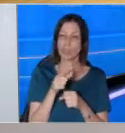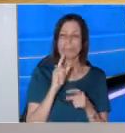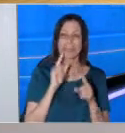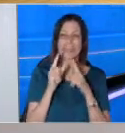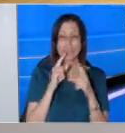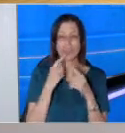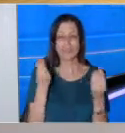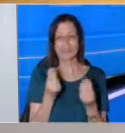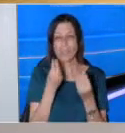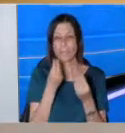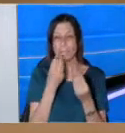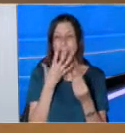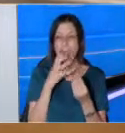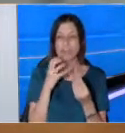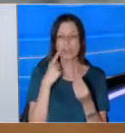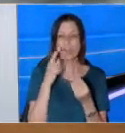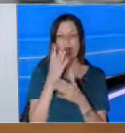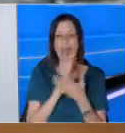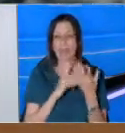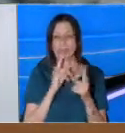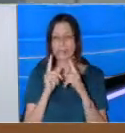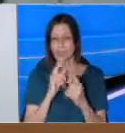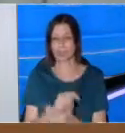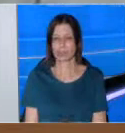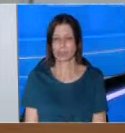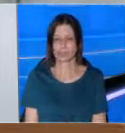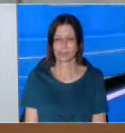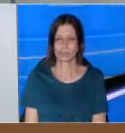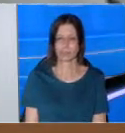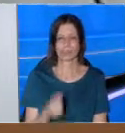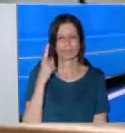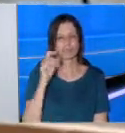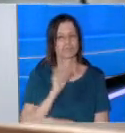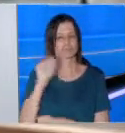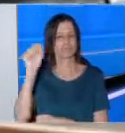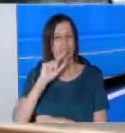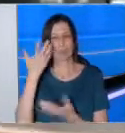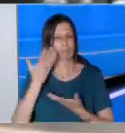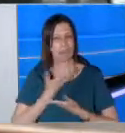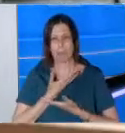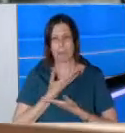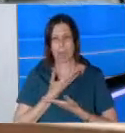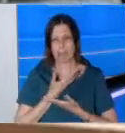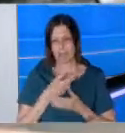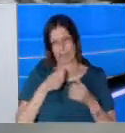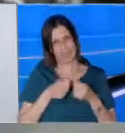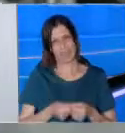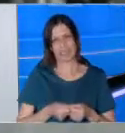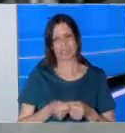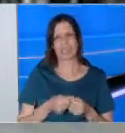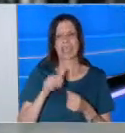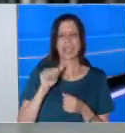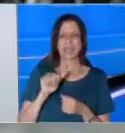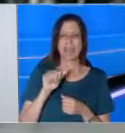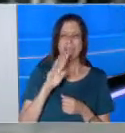התחממו, הנה קטע מהדיון. הגישה הפשיסטית שלך לא מקובלת. הובלת אותנו